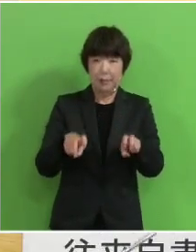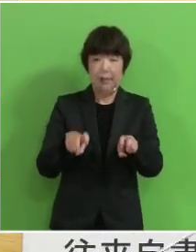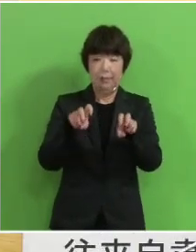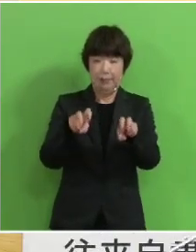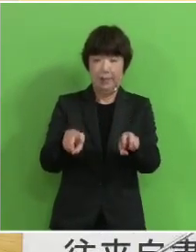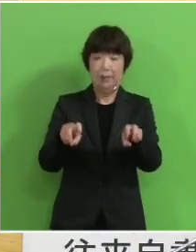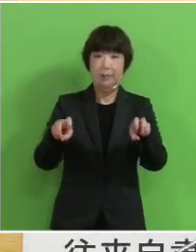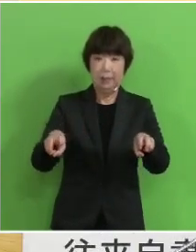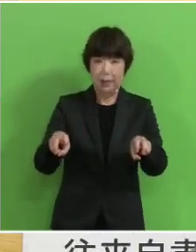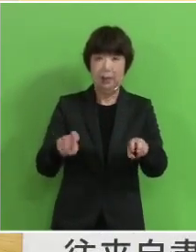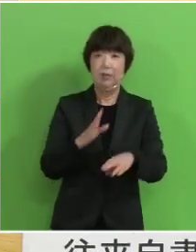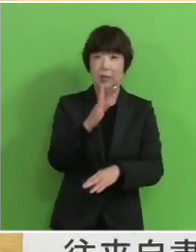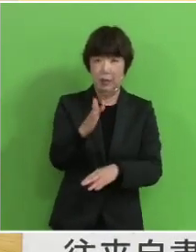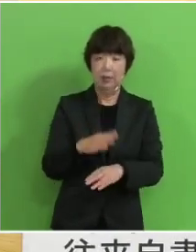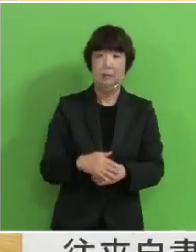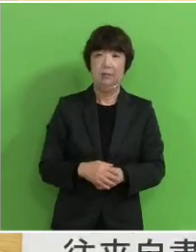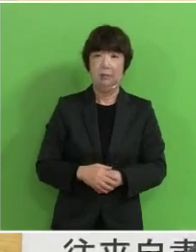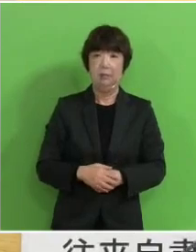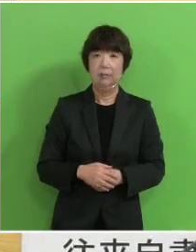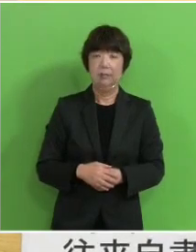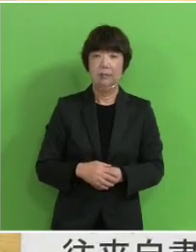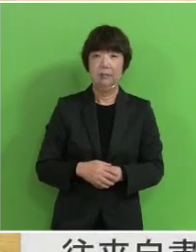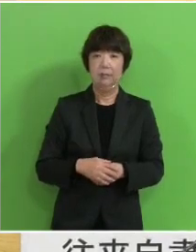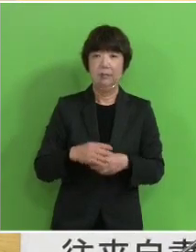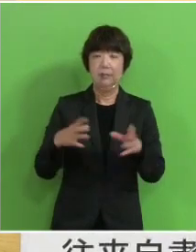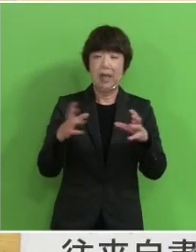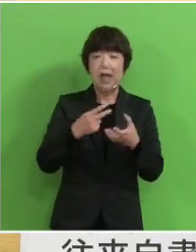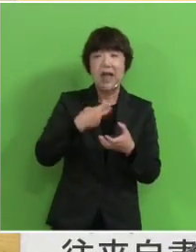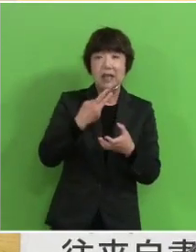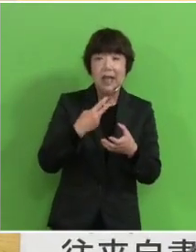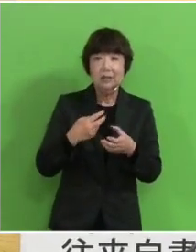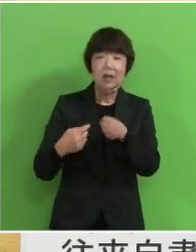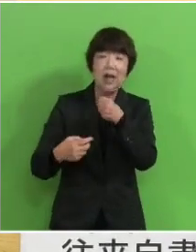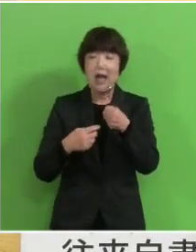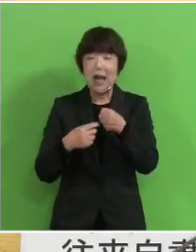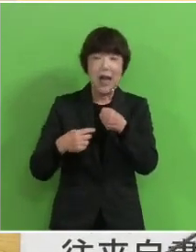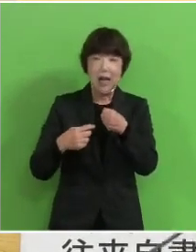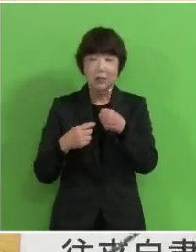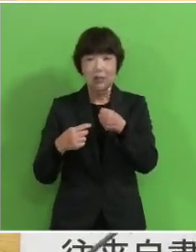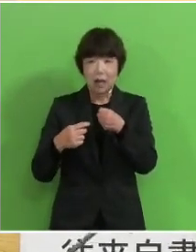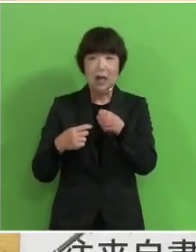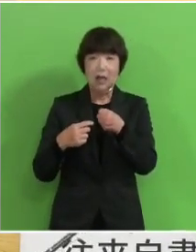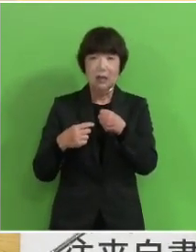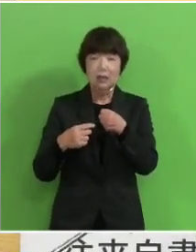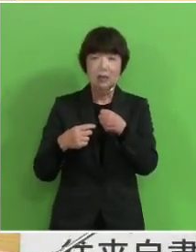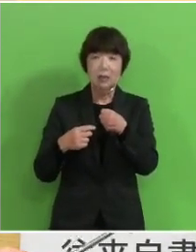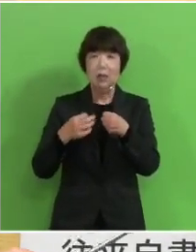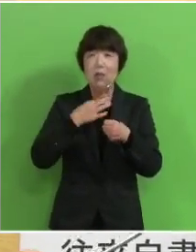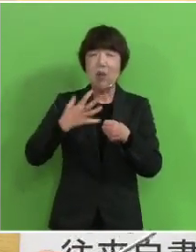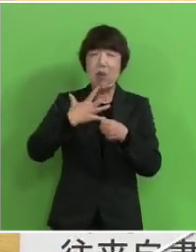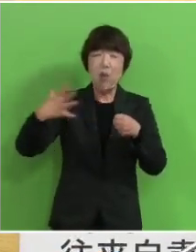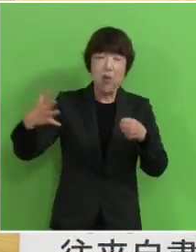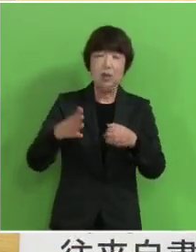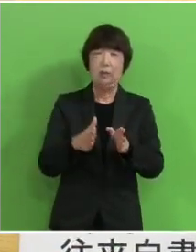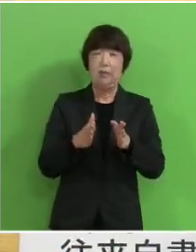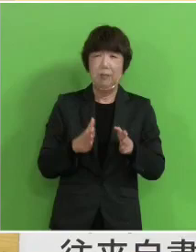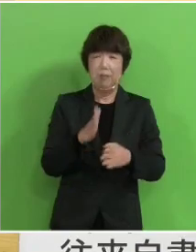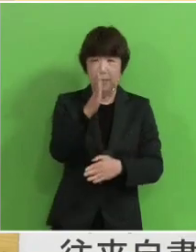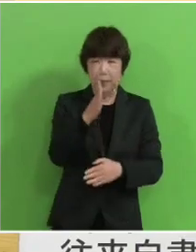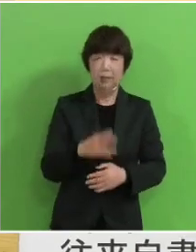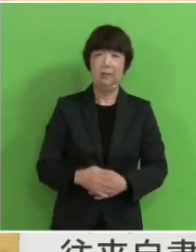て宴会やから ok など花見の場で覚えになるような感染リスクの高い合同は控えて